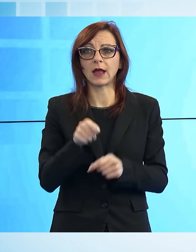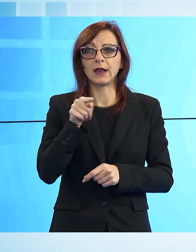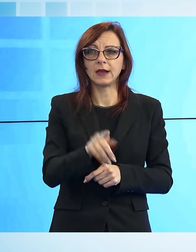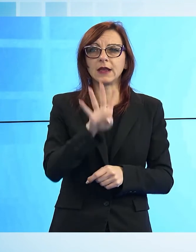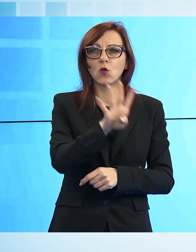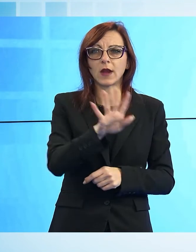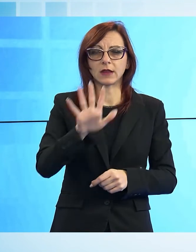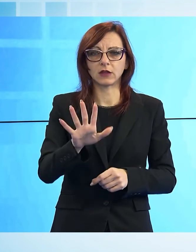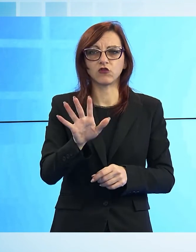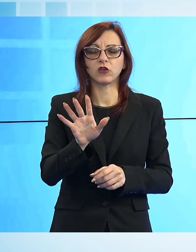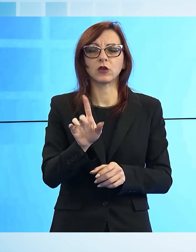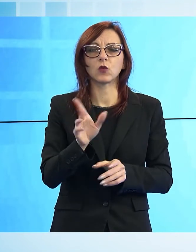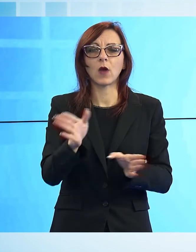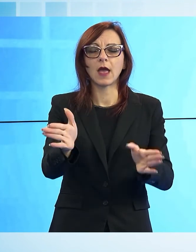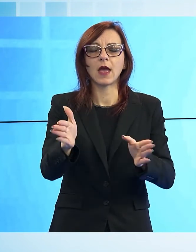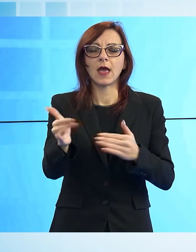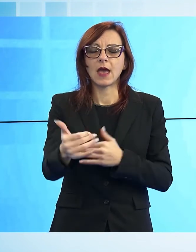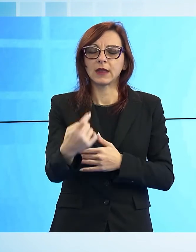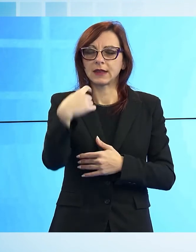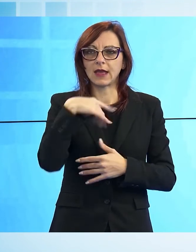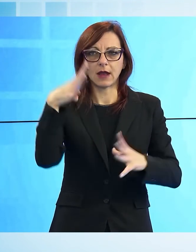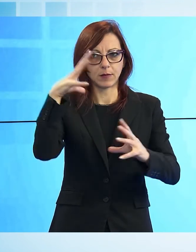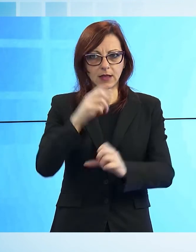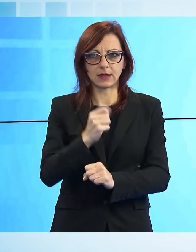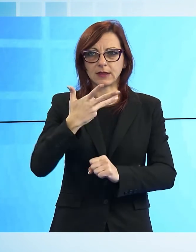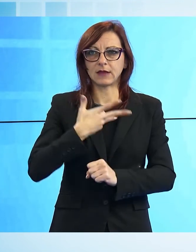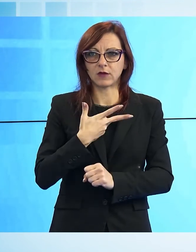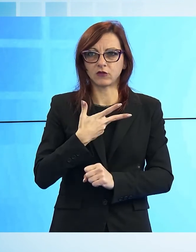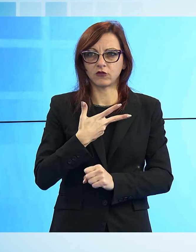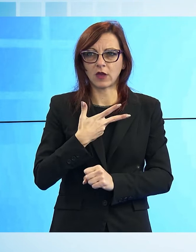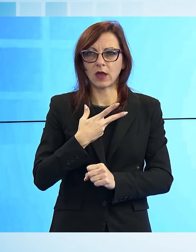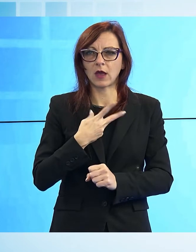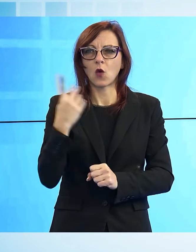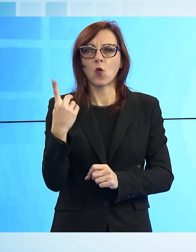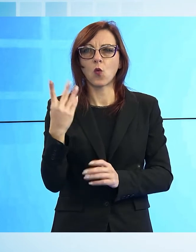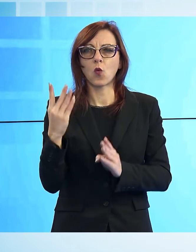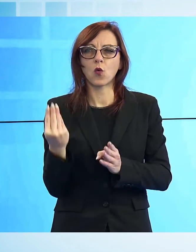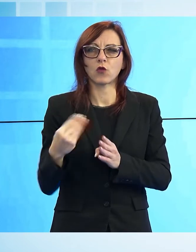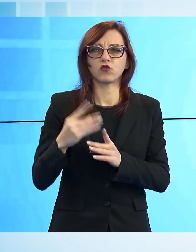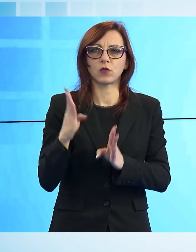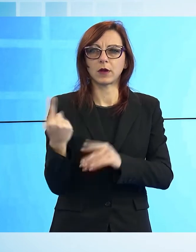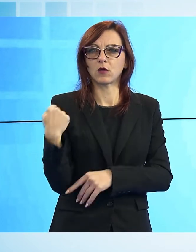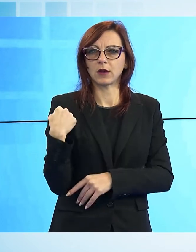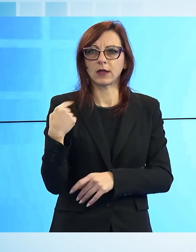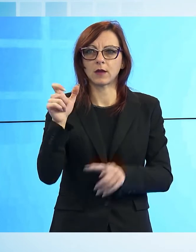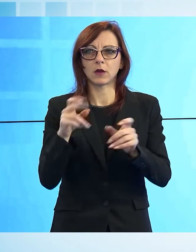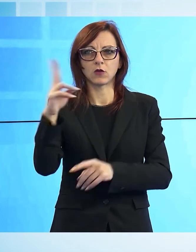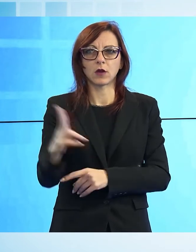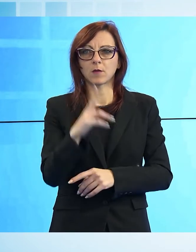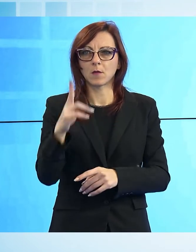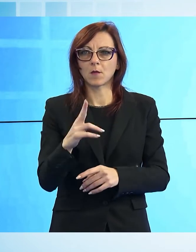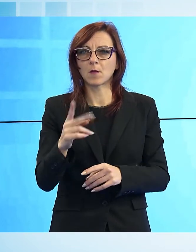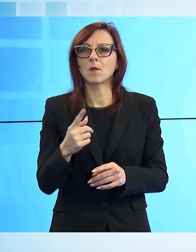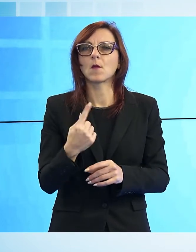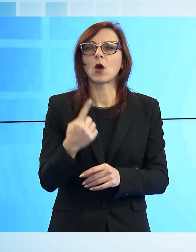più rispetto a ieri. 4 i decessi, l'età media di 87,8 anni, nessuno in provincia di